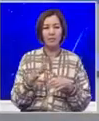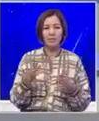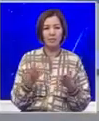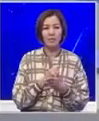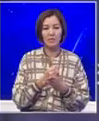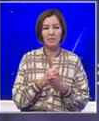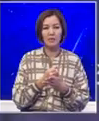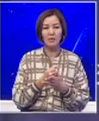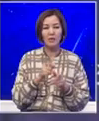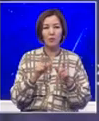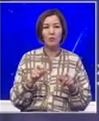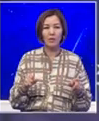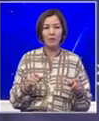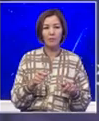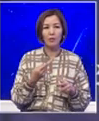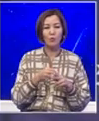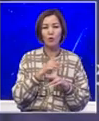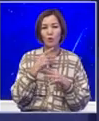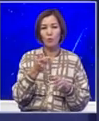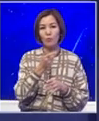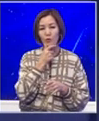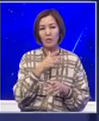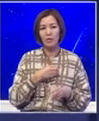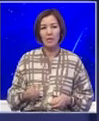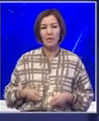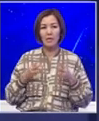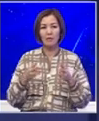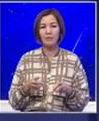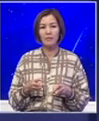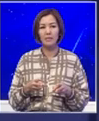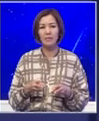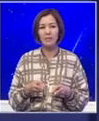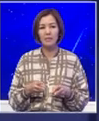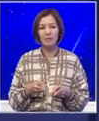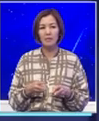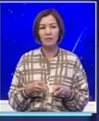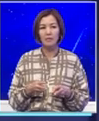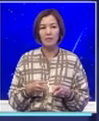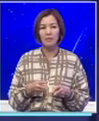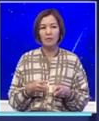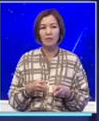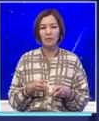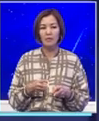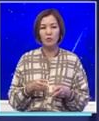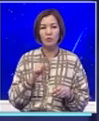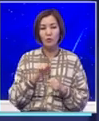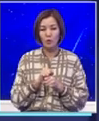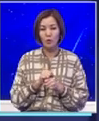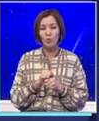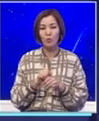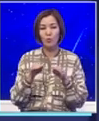жетістік осы дейді. Жедел түсірудің негізгі мақсаты қылмыстан жаңалдегі не қылу, жаңалдегі арылу. Түсіндіңіз бе? Жалпы былайша айтқан